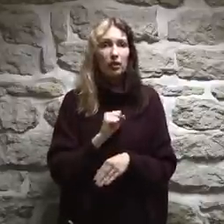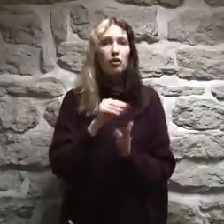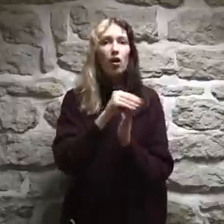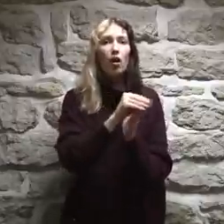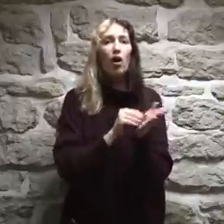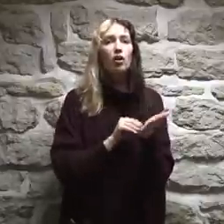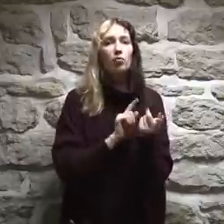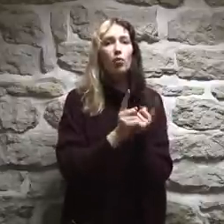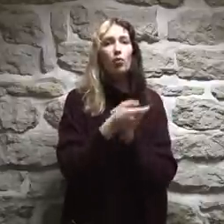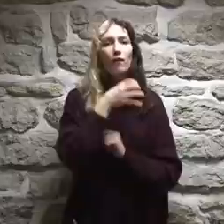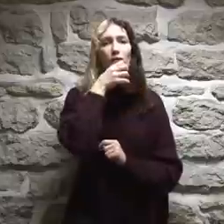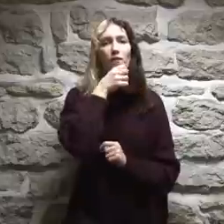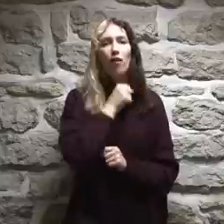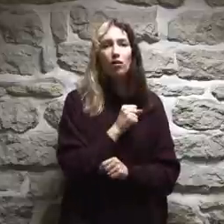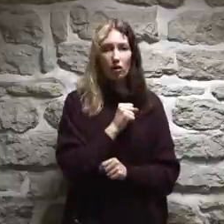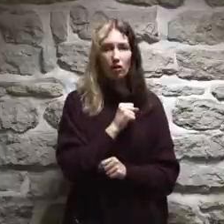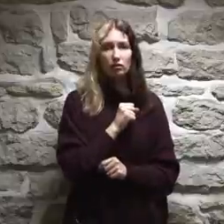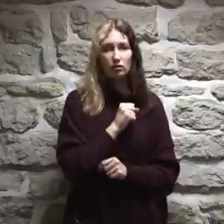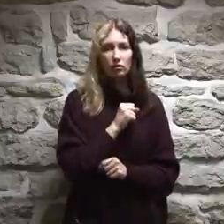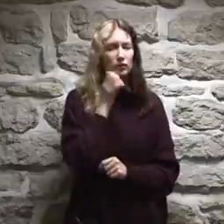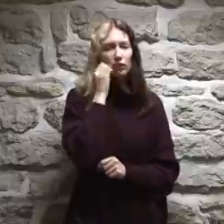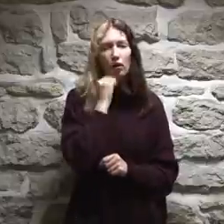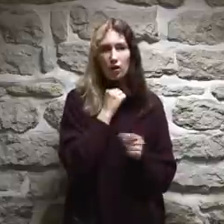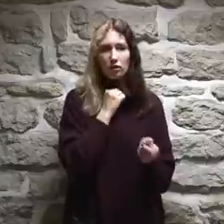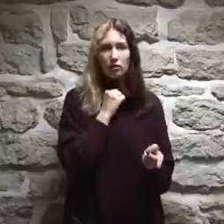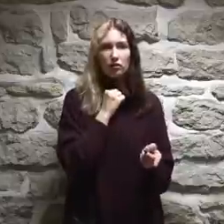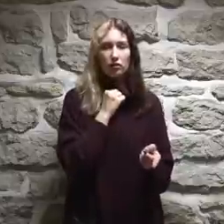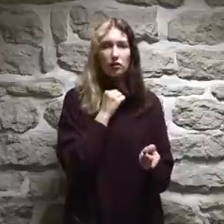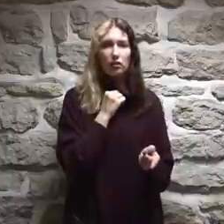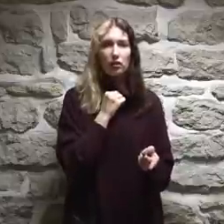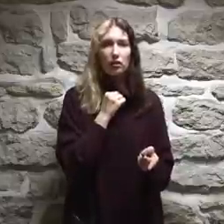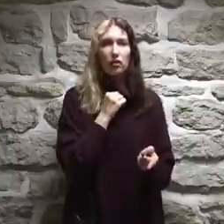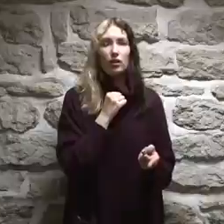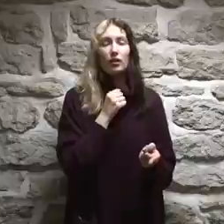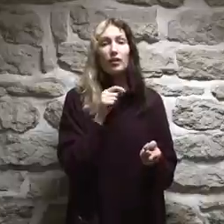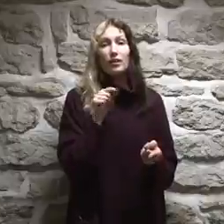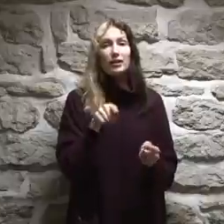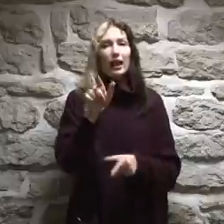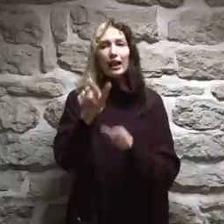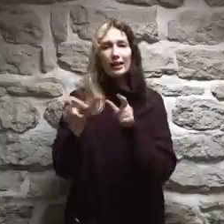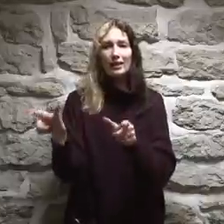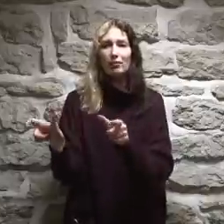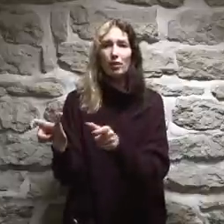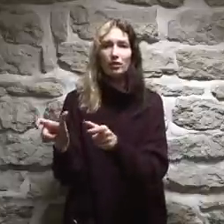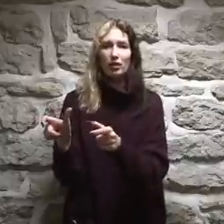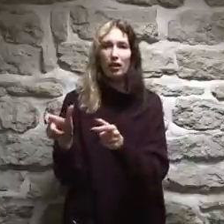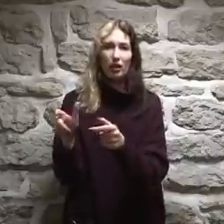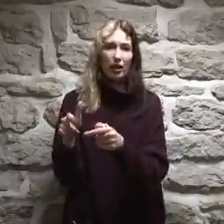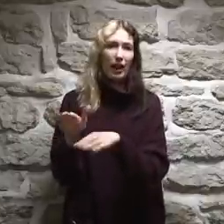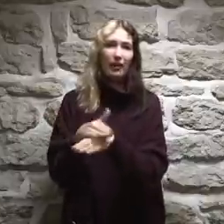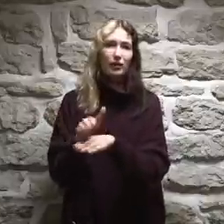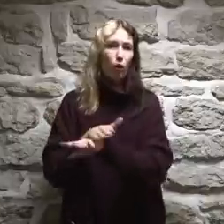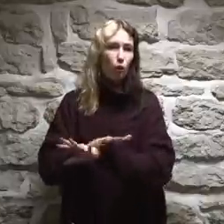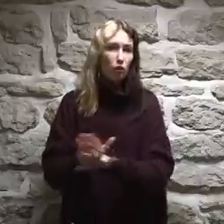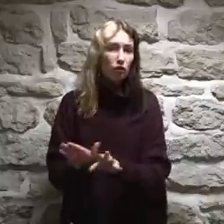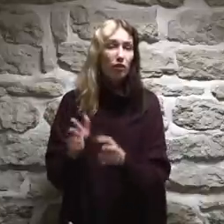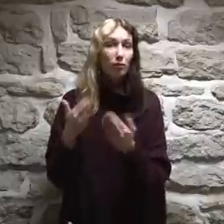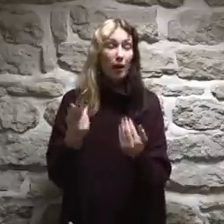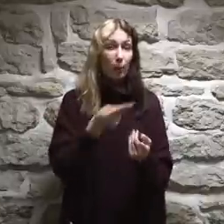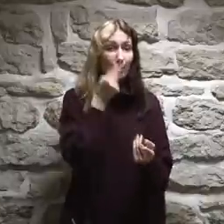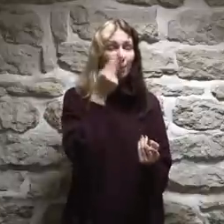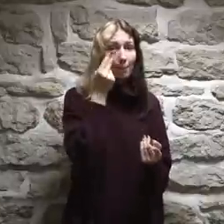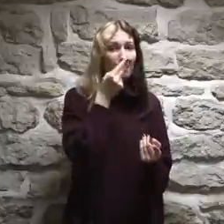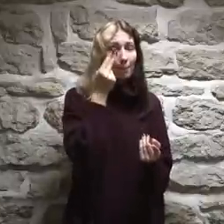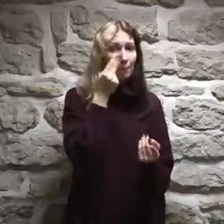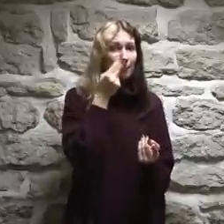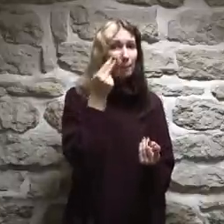andmed, mis teenusepakkuja vahetamisega välja tulid, aga see loomulikult inimesi ei lohuta, nii et praegu kõik need pingutused on